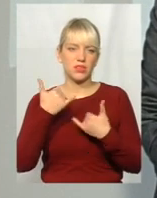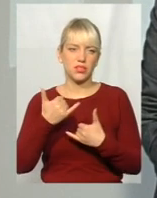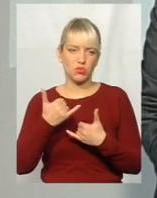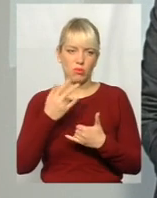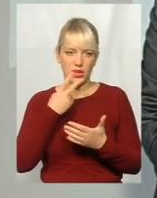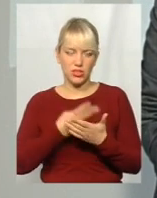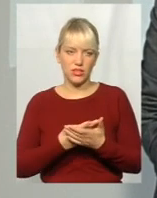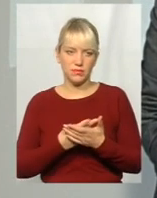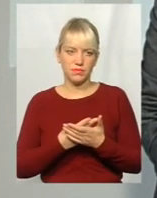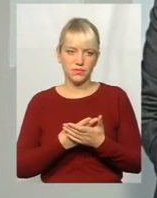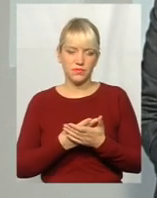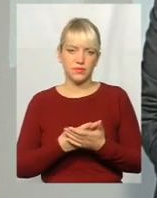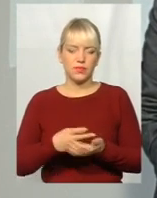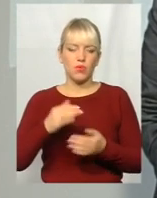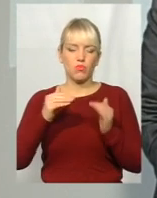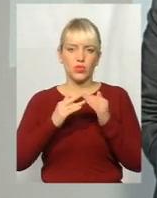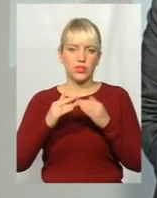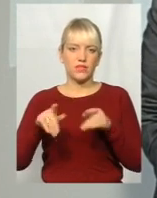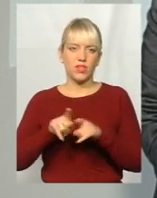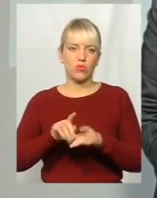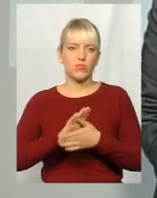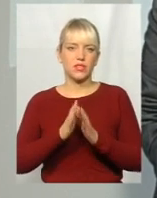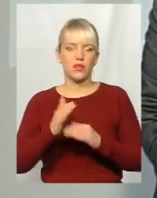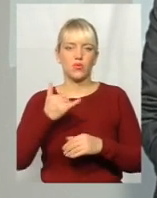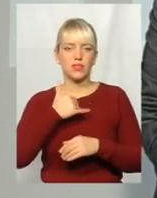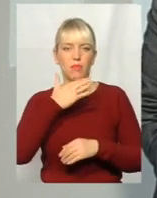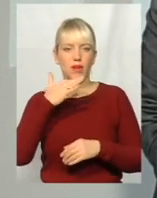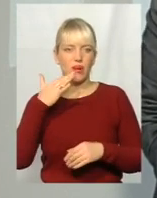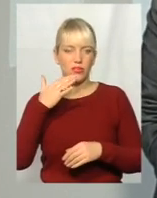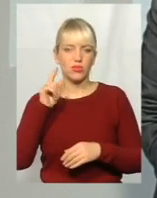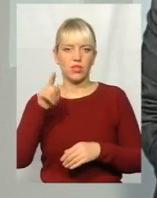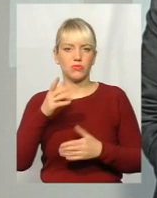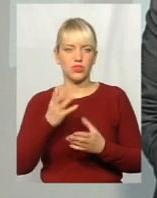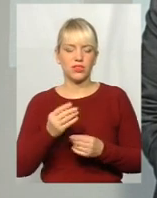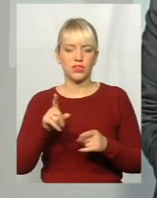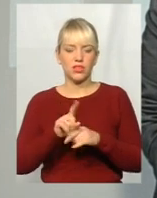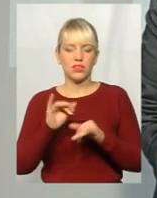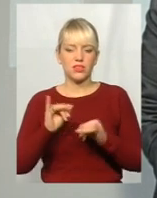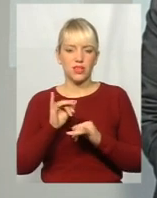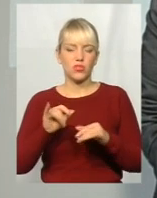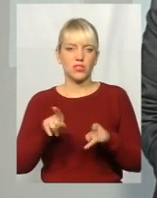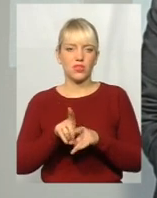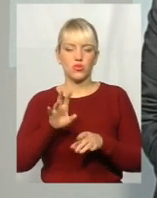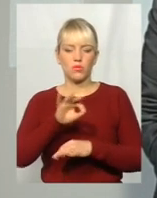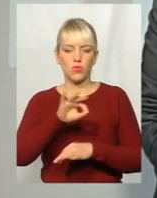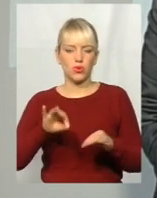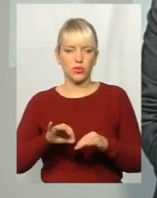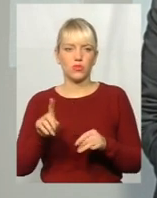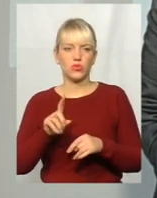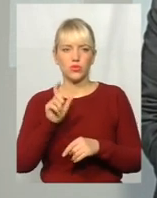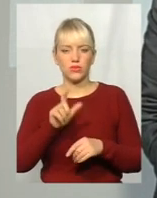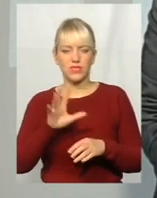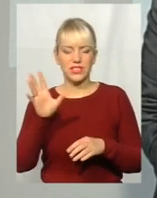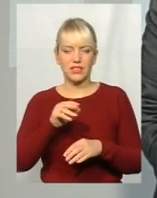І будинків в такому стані в нас багато. Там ще історично сталося так спроєктовано, що люди мають біду, цвіте